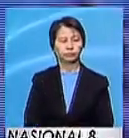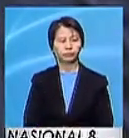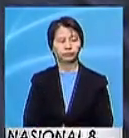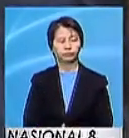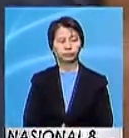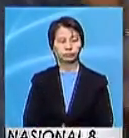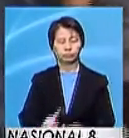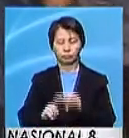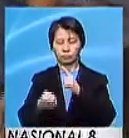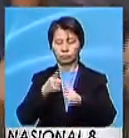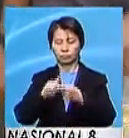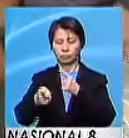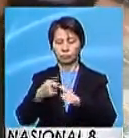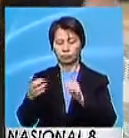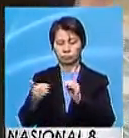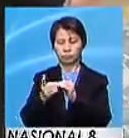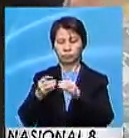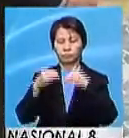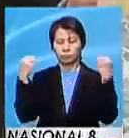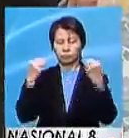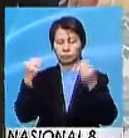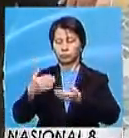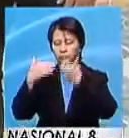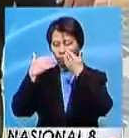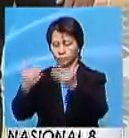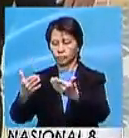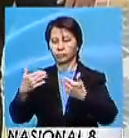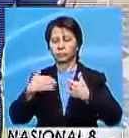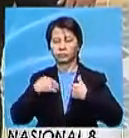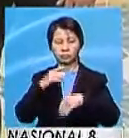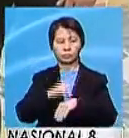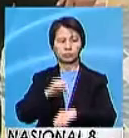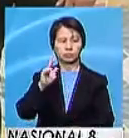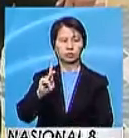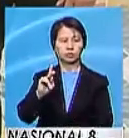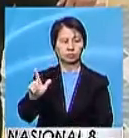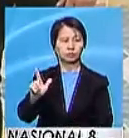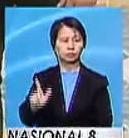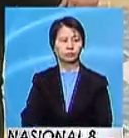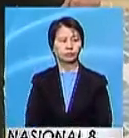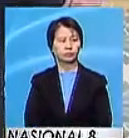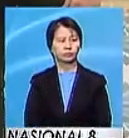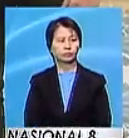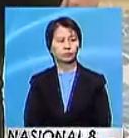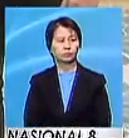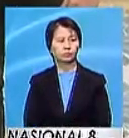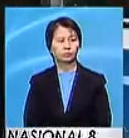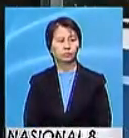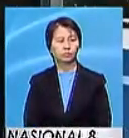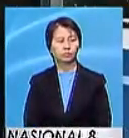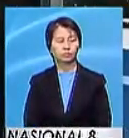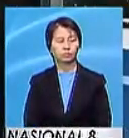Dato' Razlan dan Zul Fahmi ditemui pada majlis penghargaan yang diadakan di ibu kota.